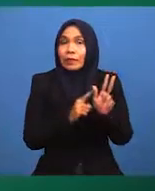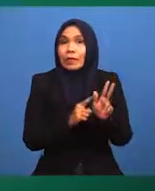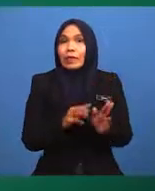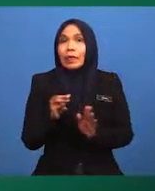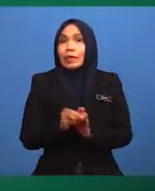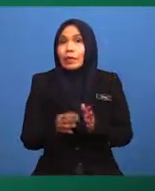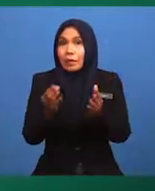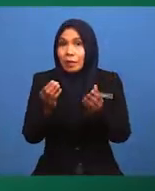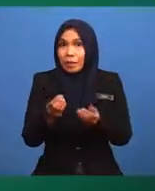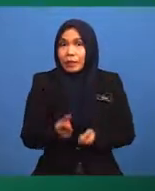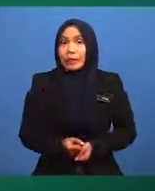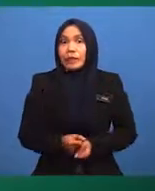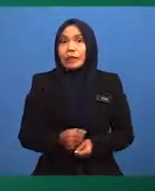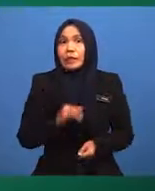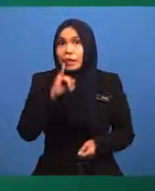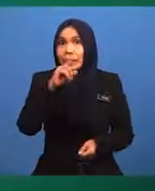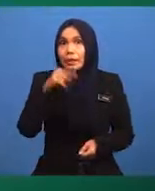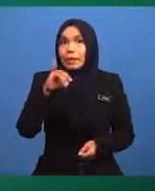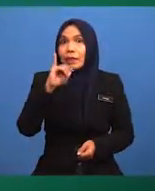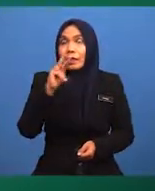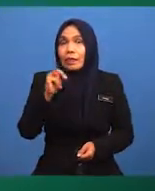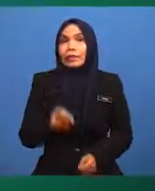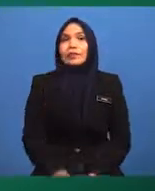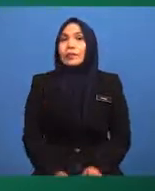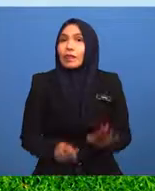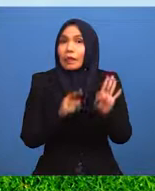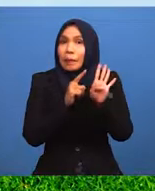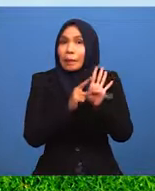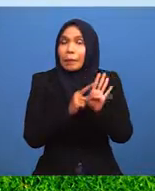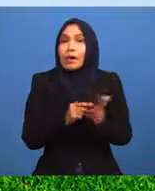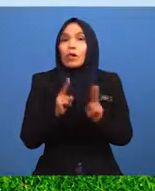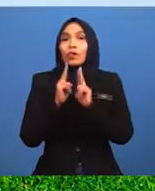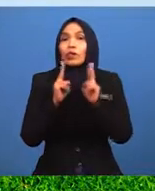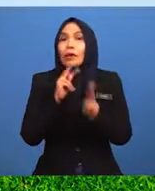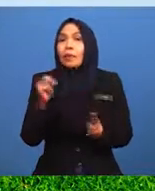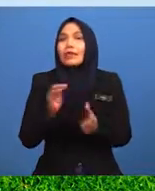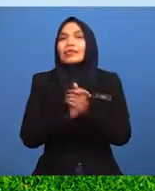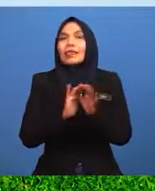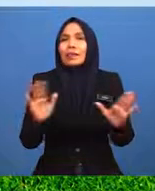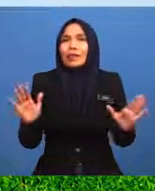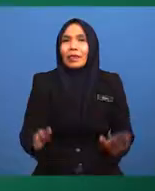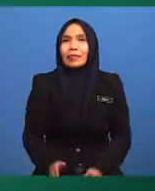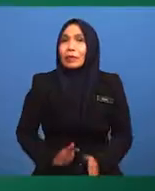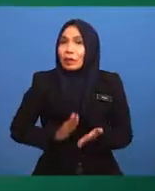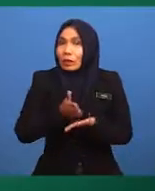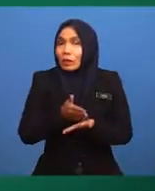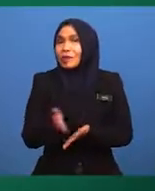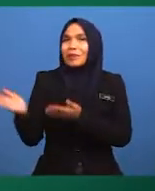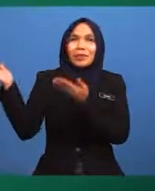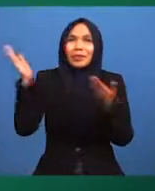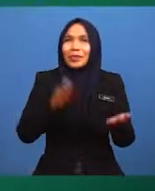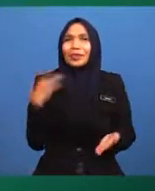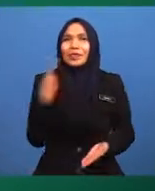Dan keempat, ucapan selamat. Seterusnya, jom kita lihat